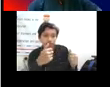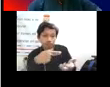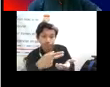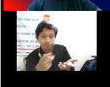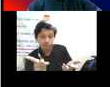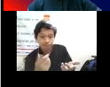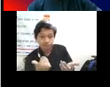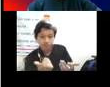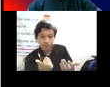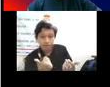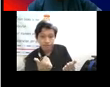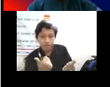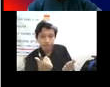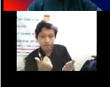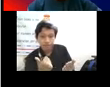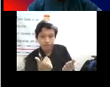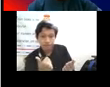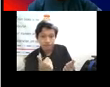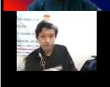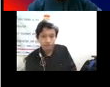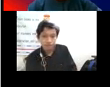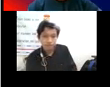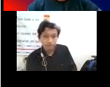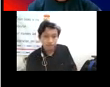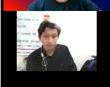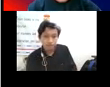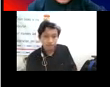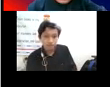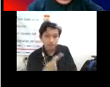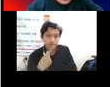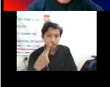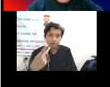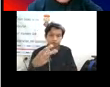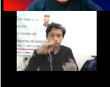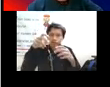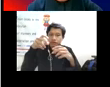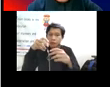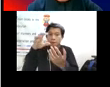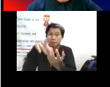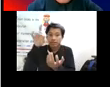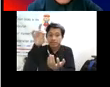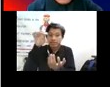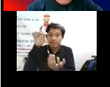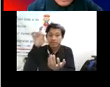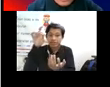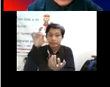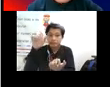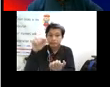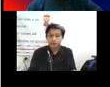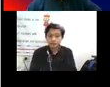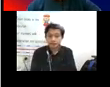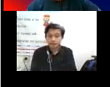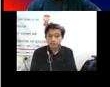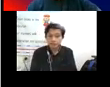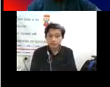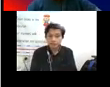Kemudian pada pengelola bibiografi itu kita ganti Tampilkan link untuk mengimpor pernyataan ke